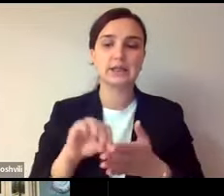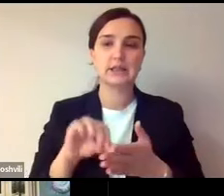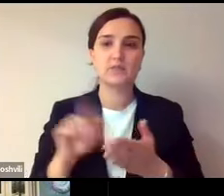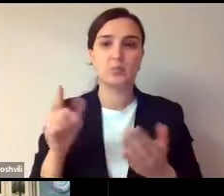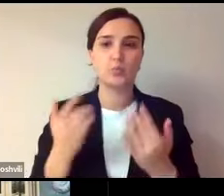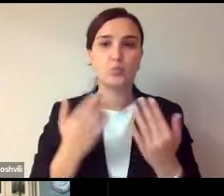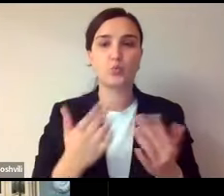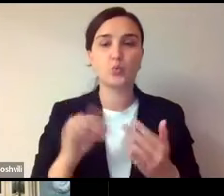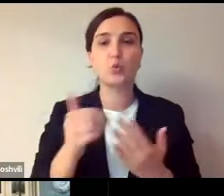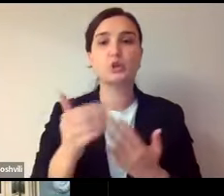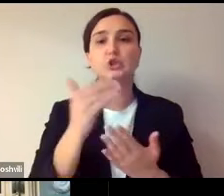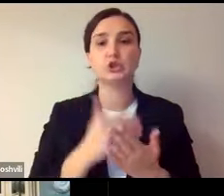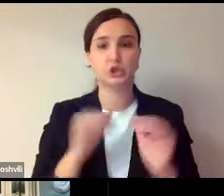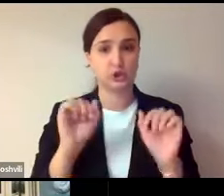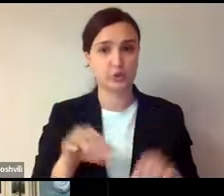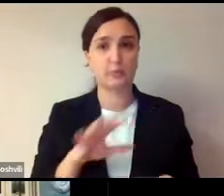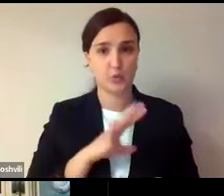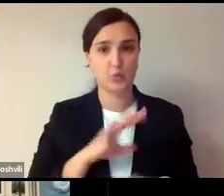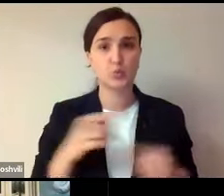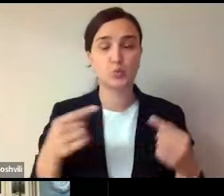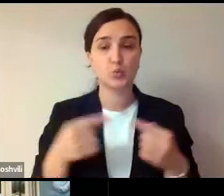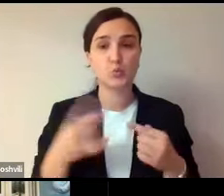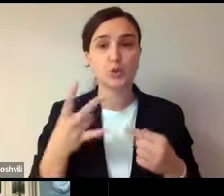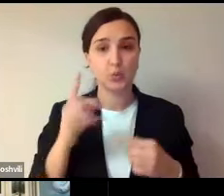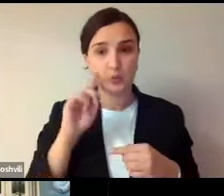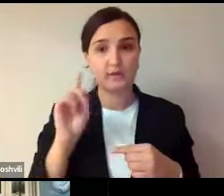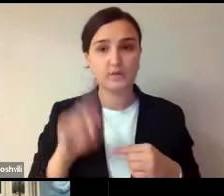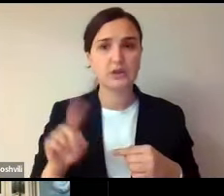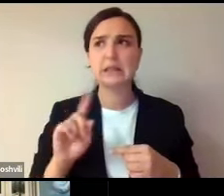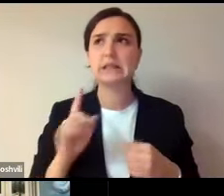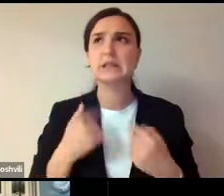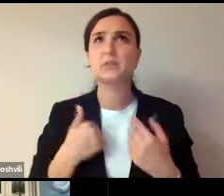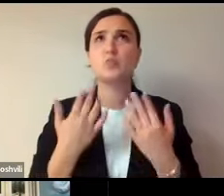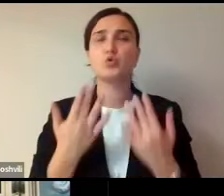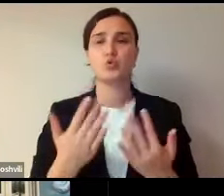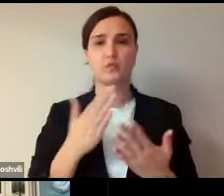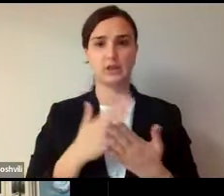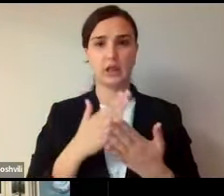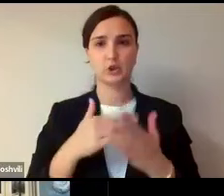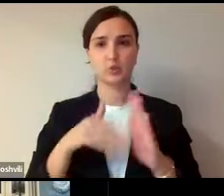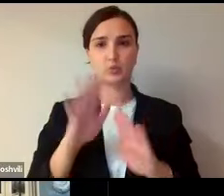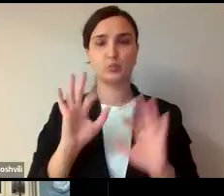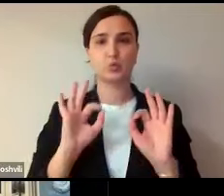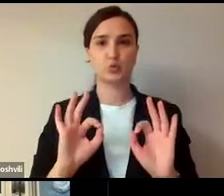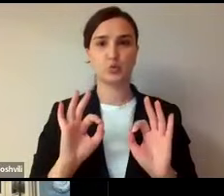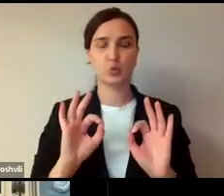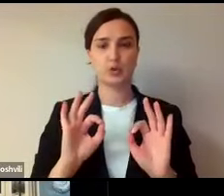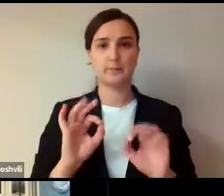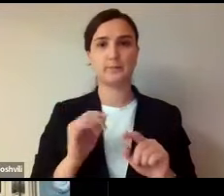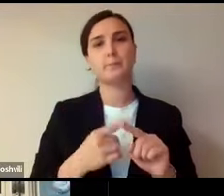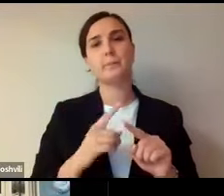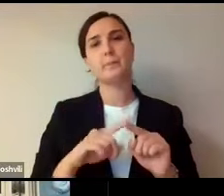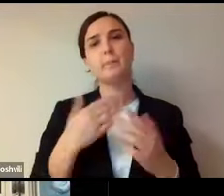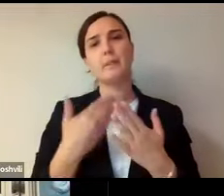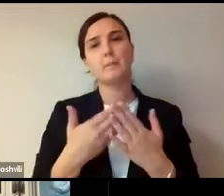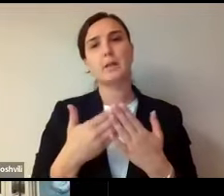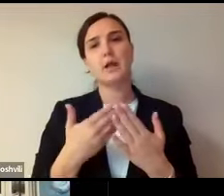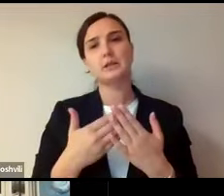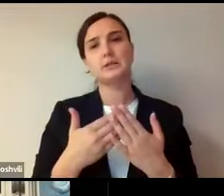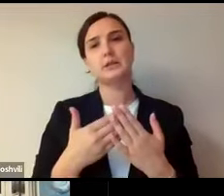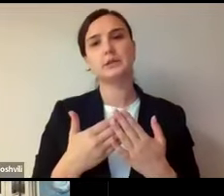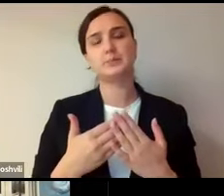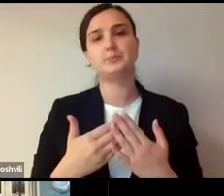შედეგი შეიძლება გამოიღოს. ოღონდ ჩვენ ზუსტად მოვიცოდეთ, რისი მოთხოვნა არის უფრო გონიერი, ის რომ მაგალითად დაუდგეთ